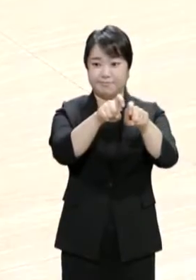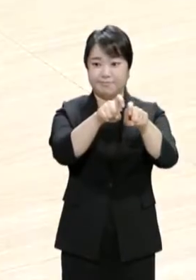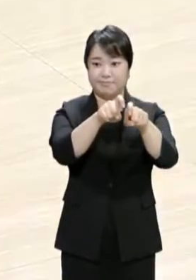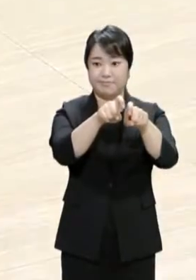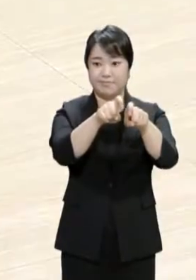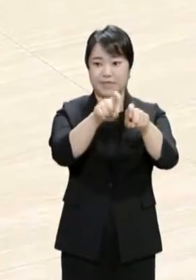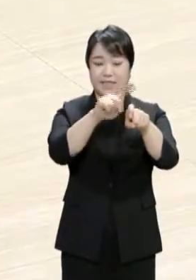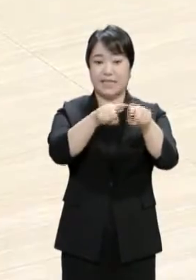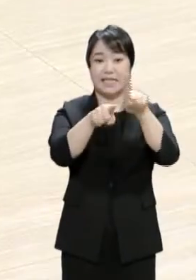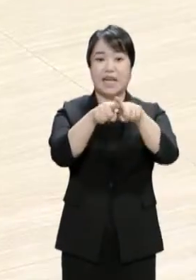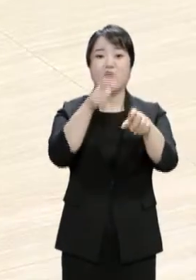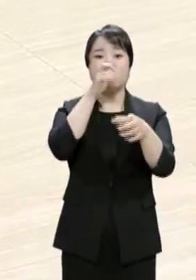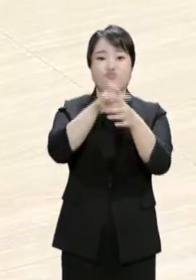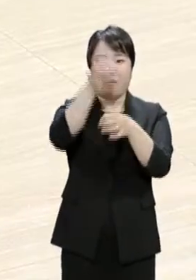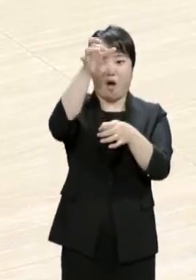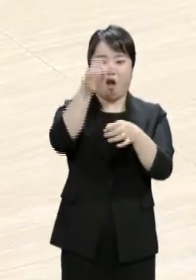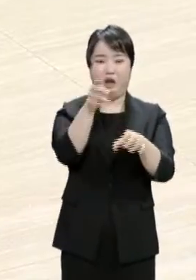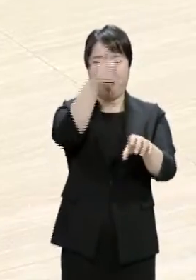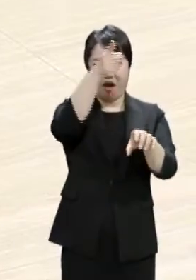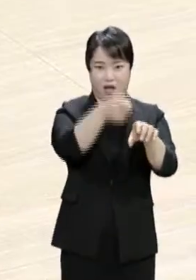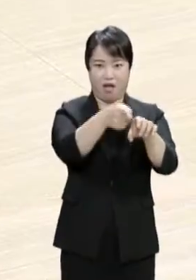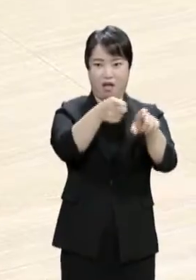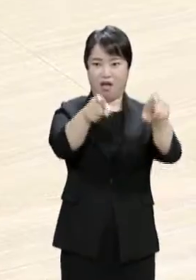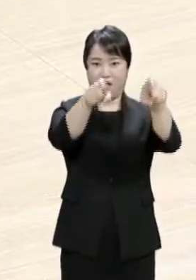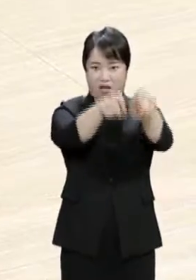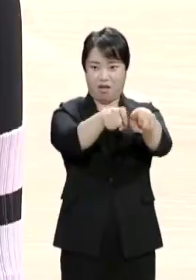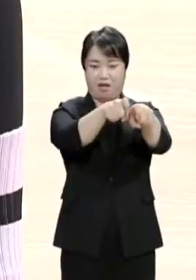다리 사이에 끼워주시고